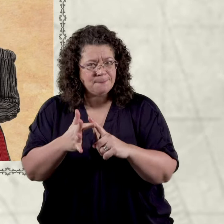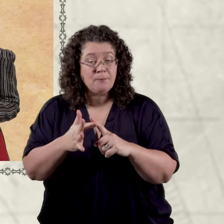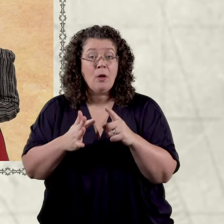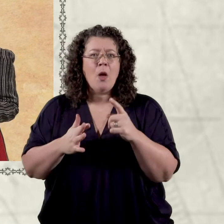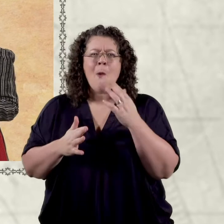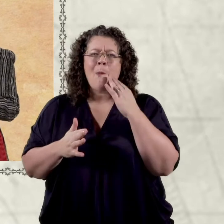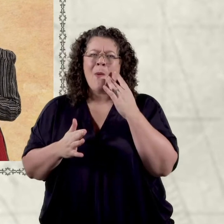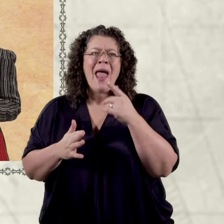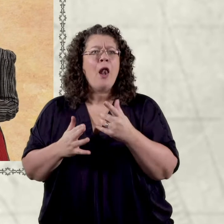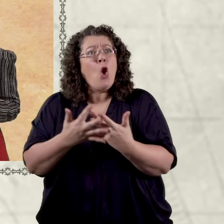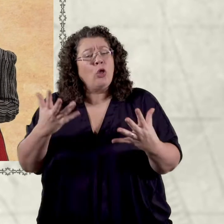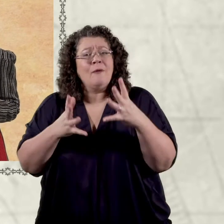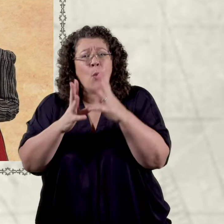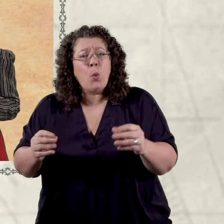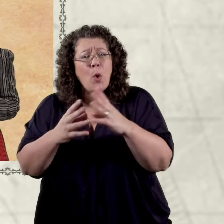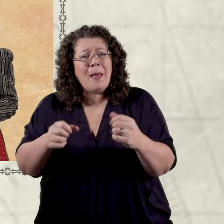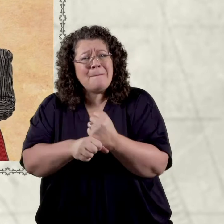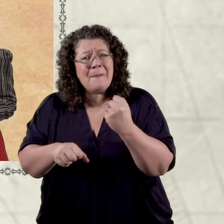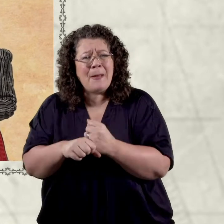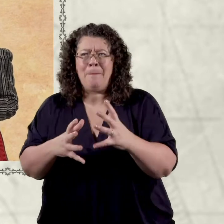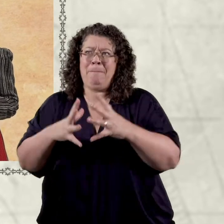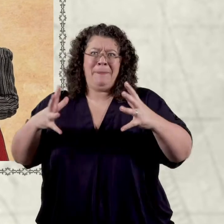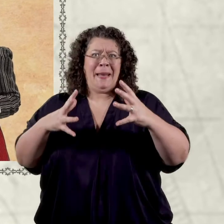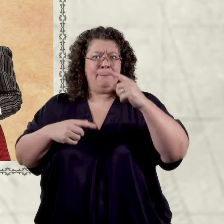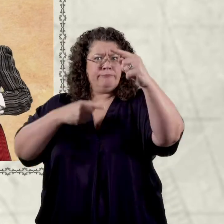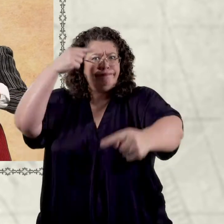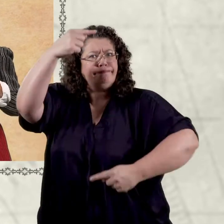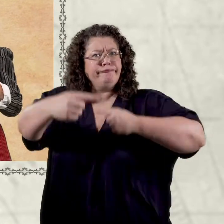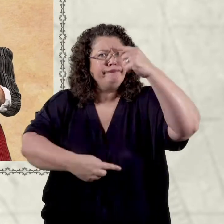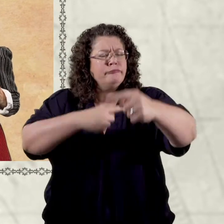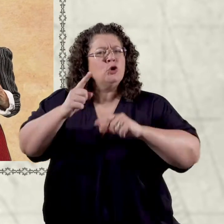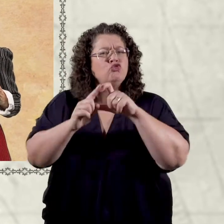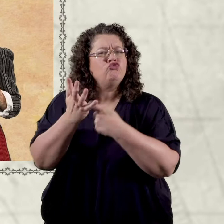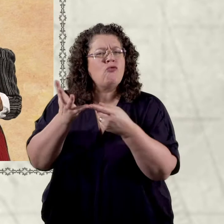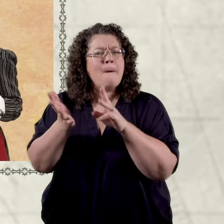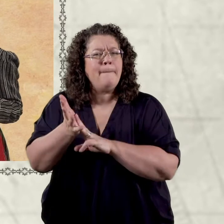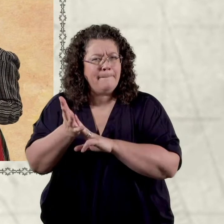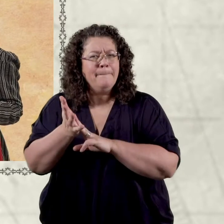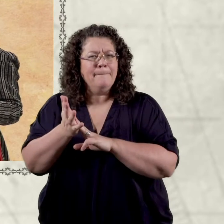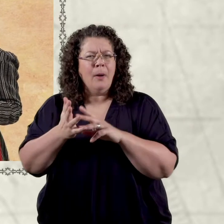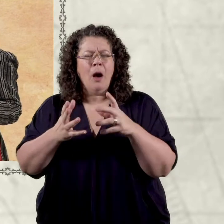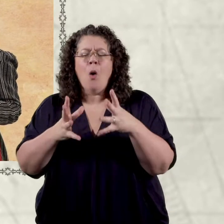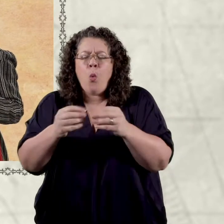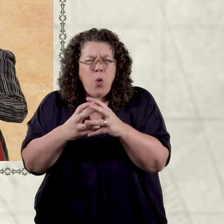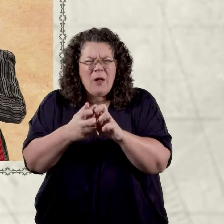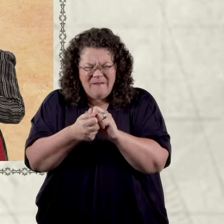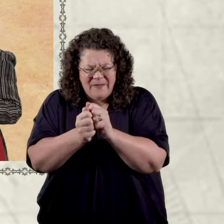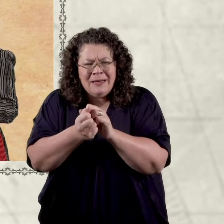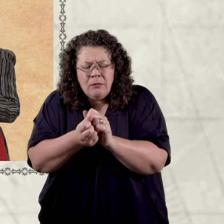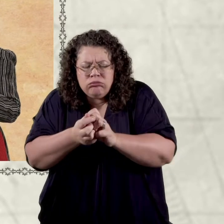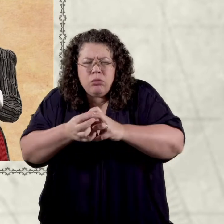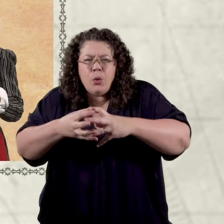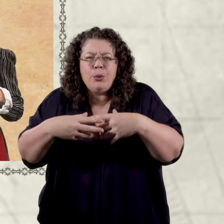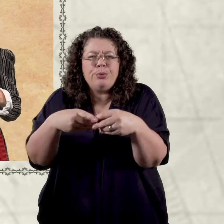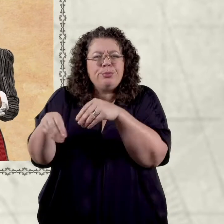Yn y cyfnod, pan oedd llawer o wlân yn cael ei gynhyrchu, roeddent yn defnyddio peiriant enfawr o'r enw'r drwm. Oedd yn